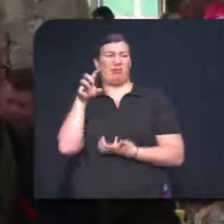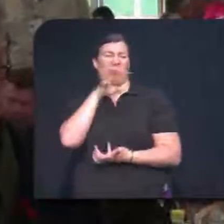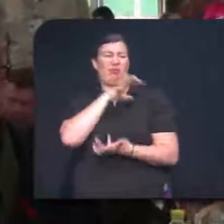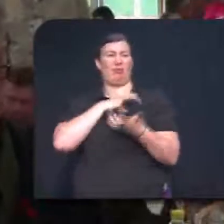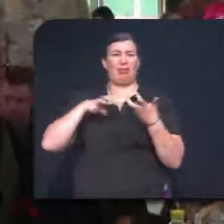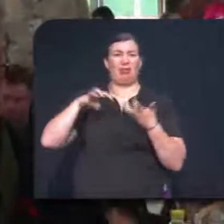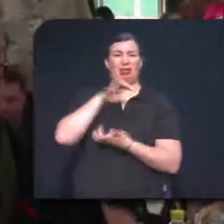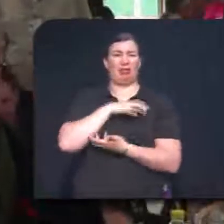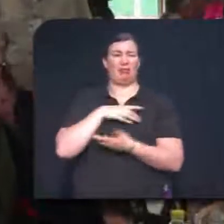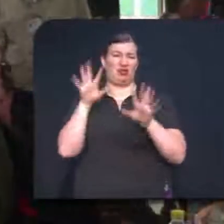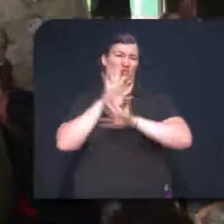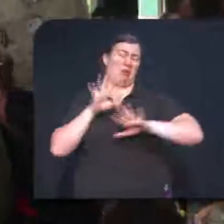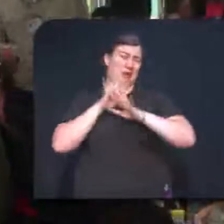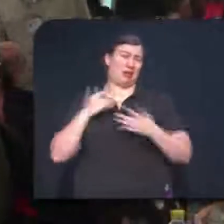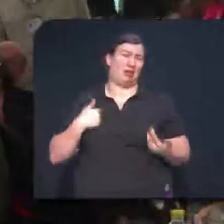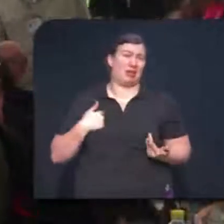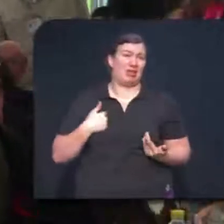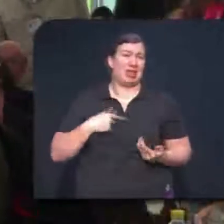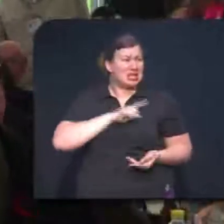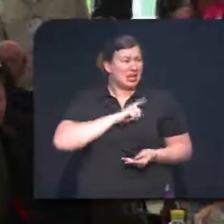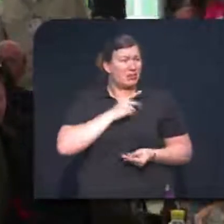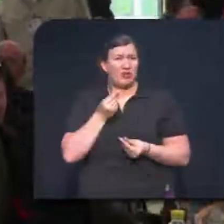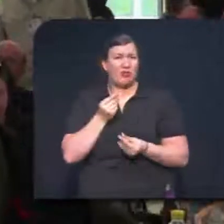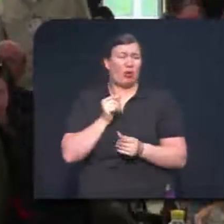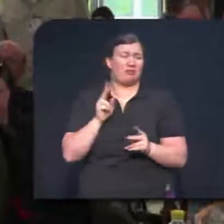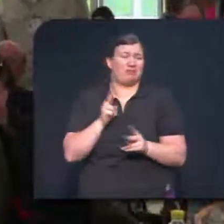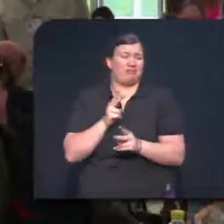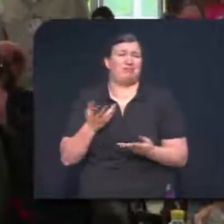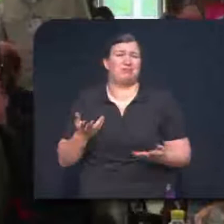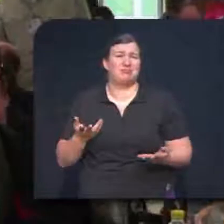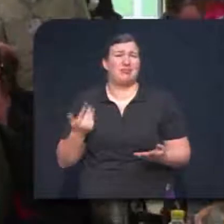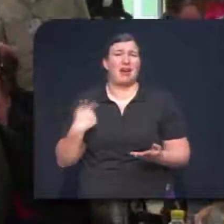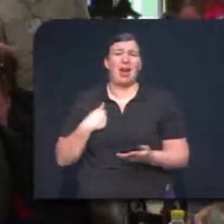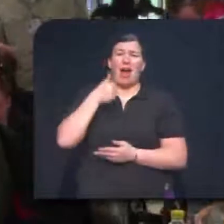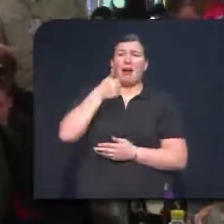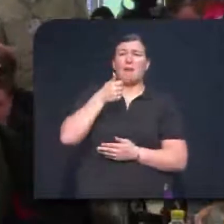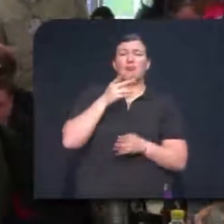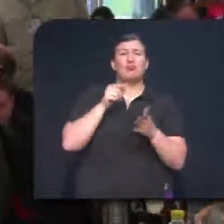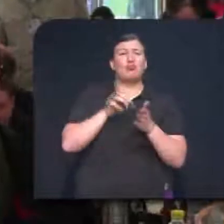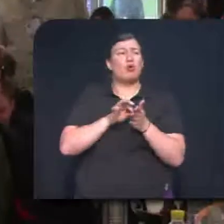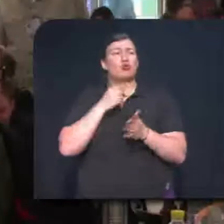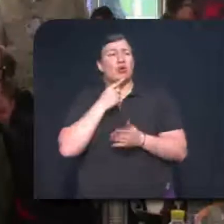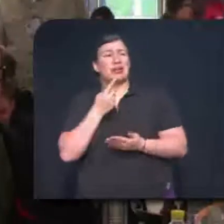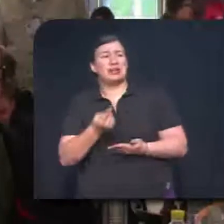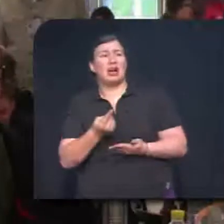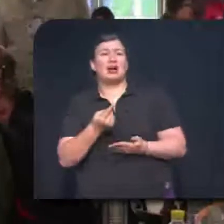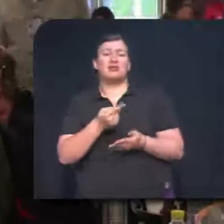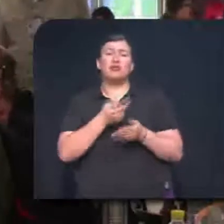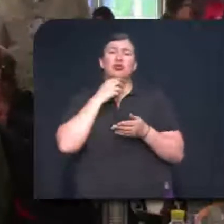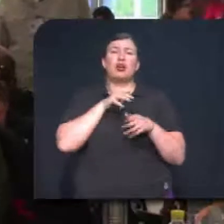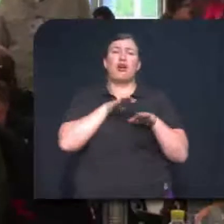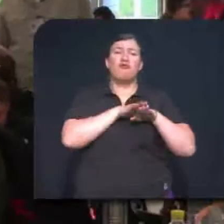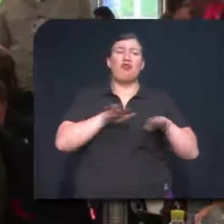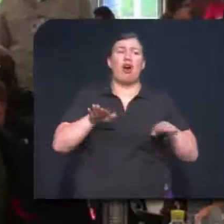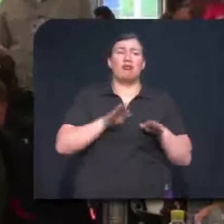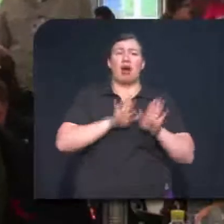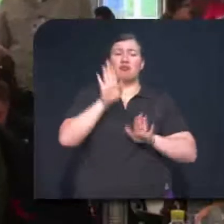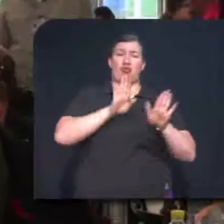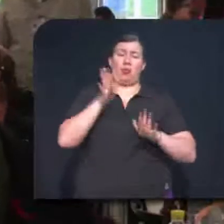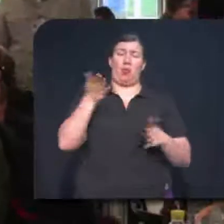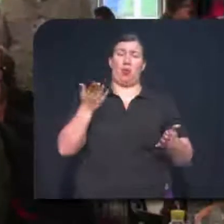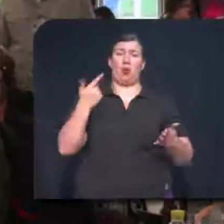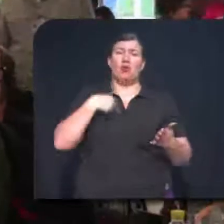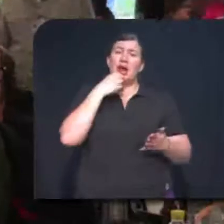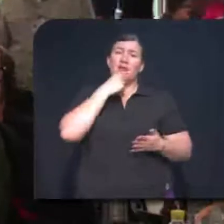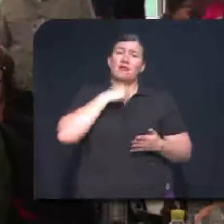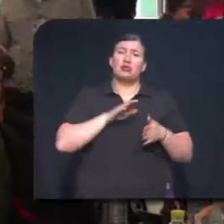vor und wenn wir einerseits gesagt haben dass wir eigentlich grundsätzlich Volksabstimmung über so etwas fordern und sagen dass hier demokratische